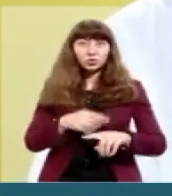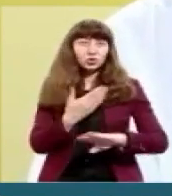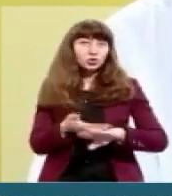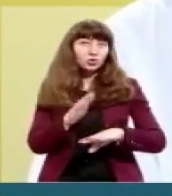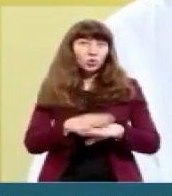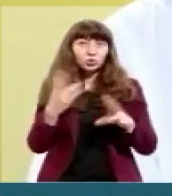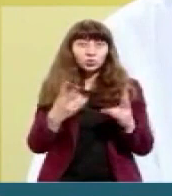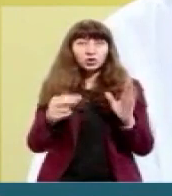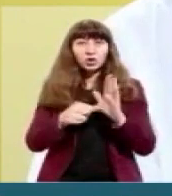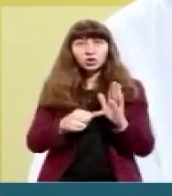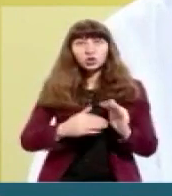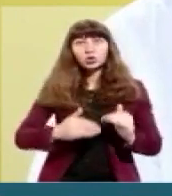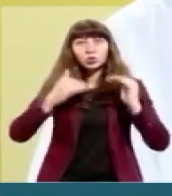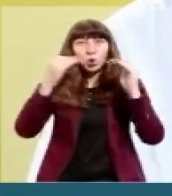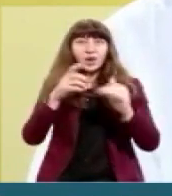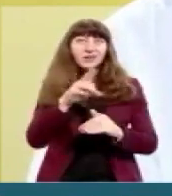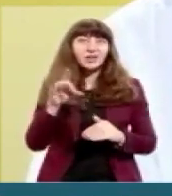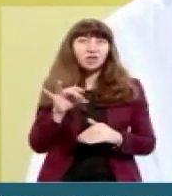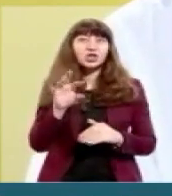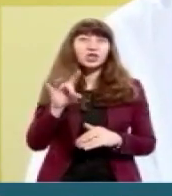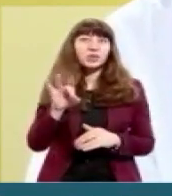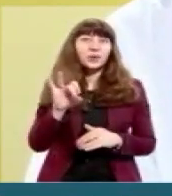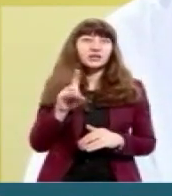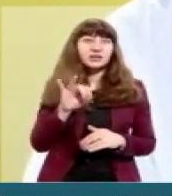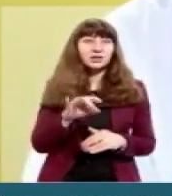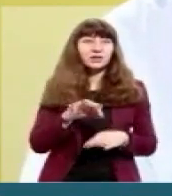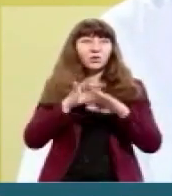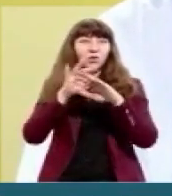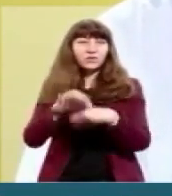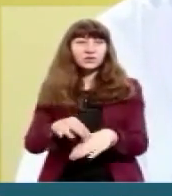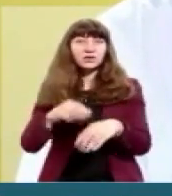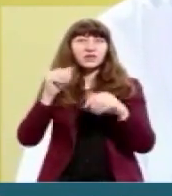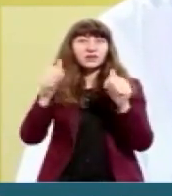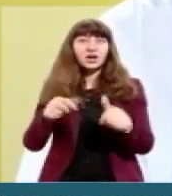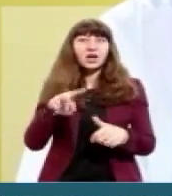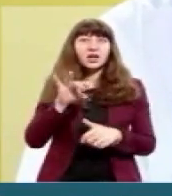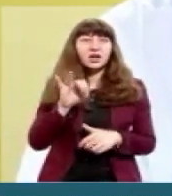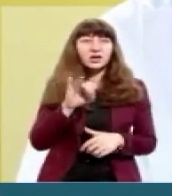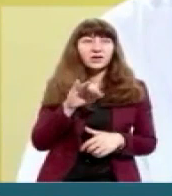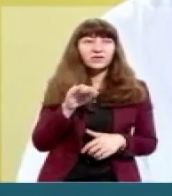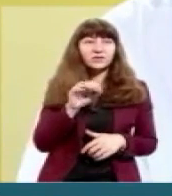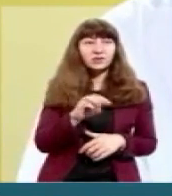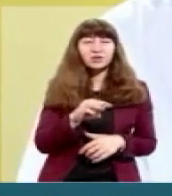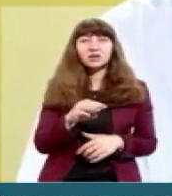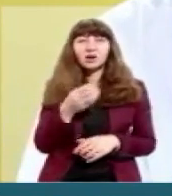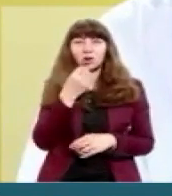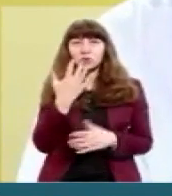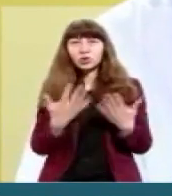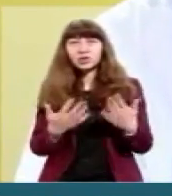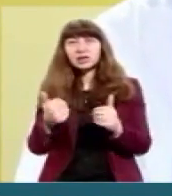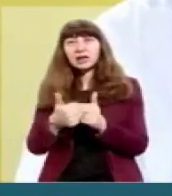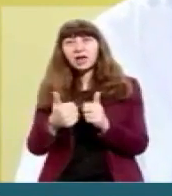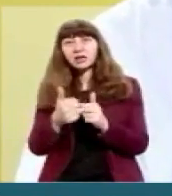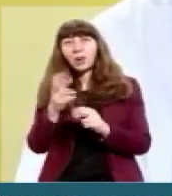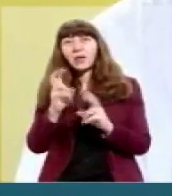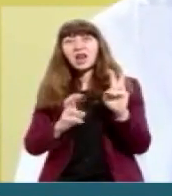поднять на 6-й этаж в реанимацию. Что делается? Больной на каталке везется, вызывается лифт. Хорошо, если лифт рядом стоит, да, ждут. Ну,